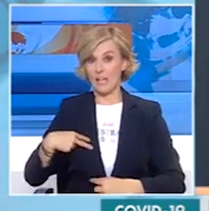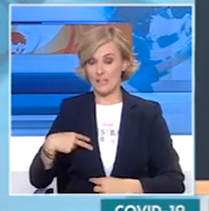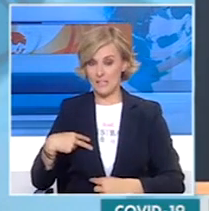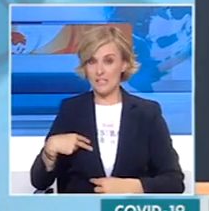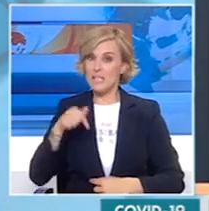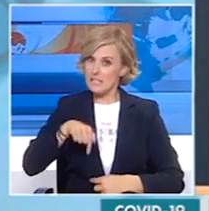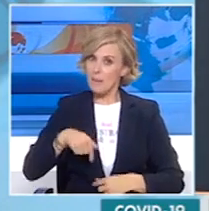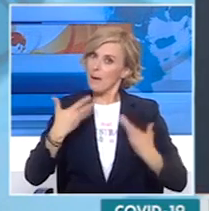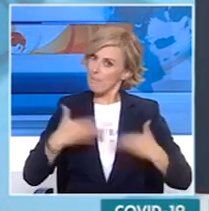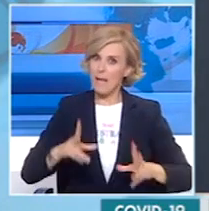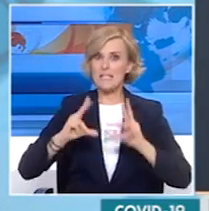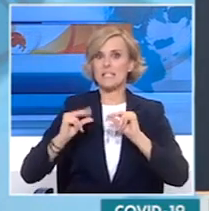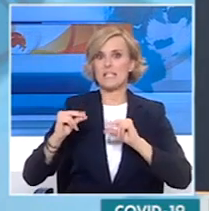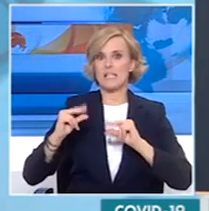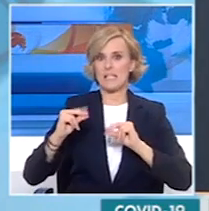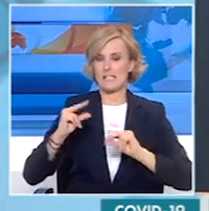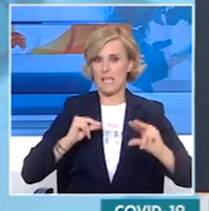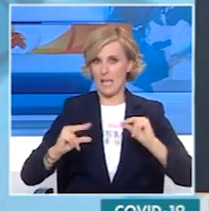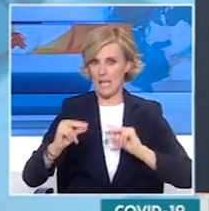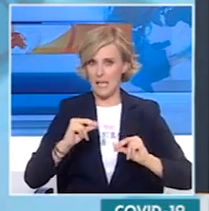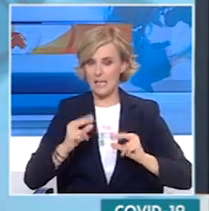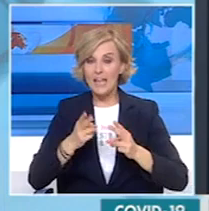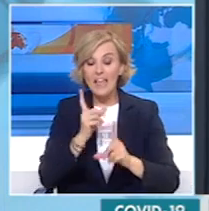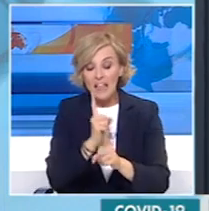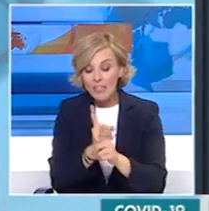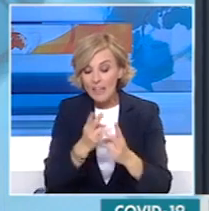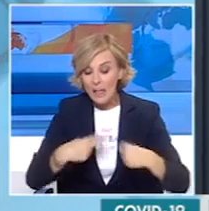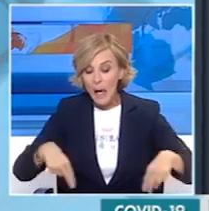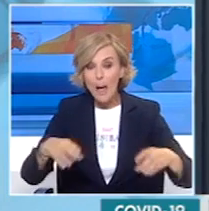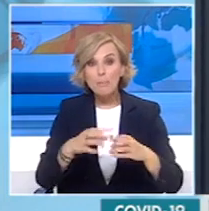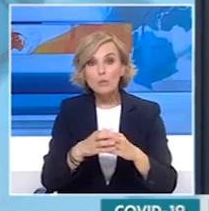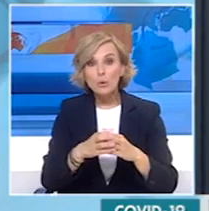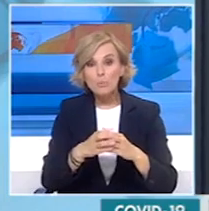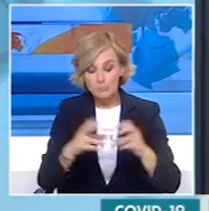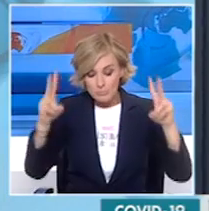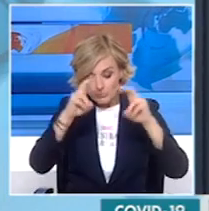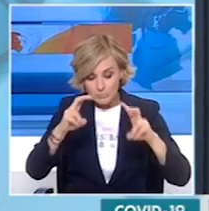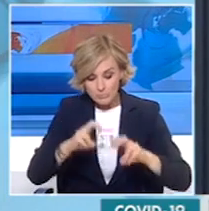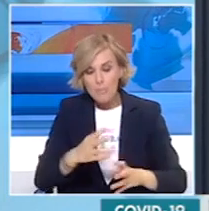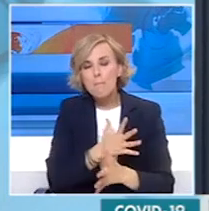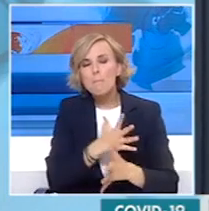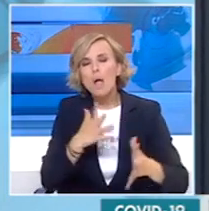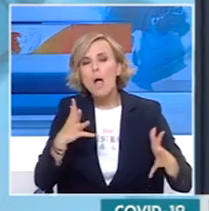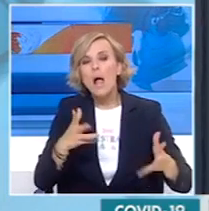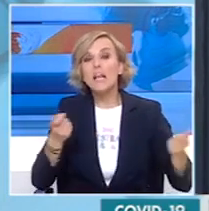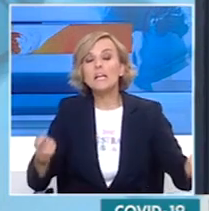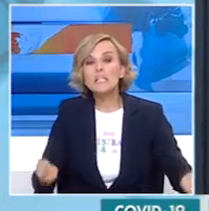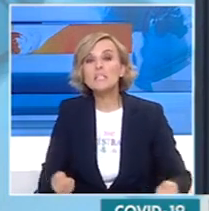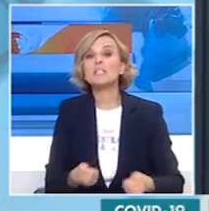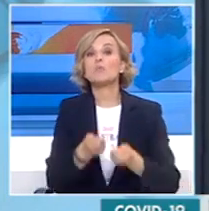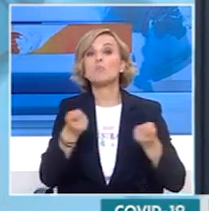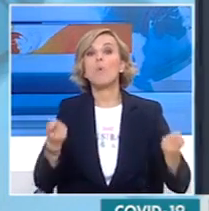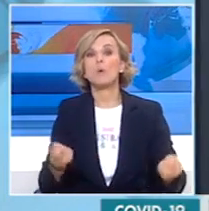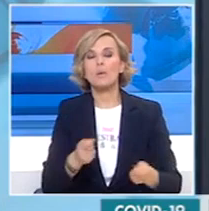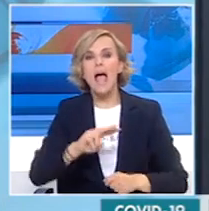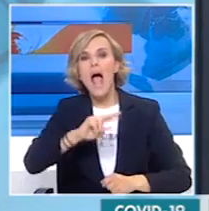συζητήσαμε και σήμερα και η ειδική υποεπιτροπή της Επιτροπής μας θα εξετάσει και τη μεγάλη χρήση, η οποία όλο και περισσότερο αναπτύσσεται